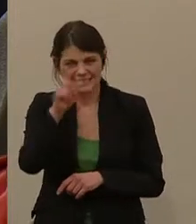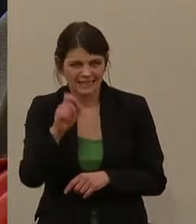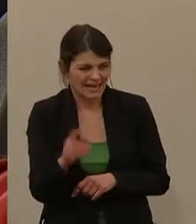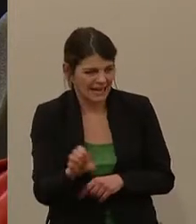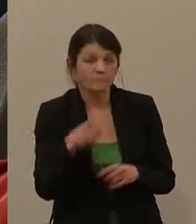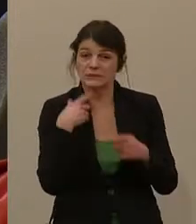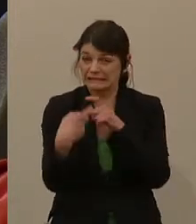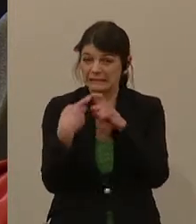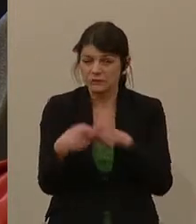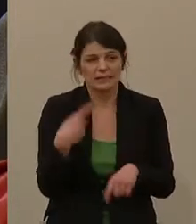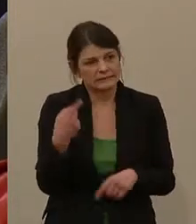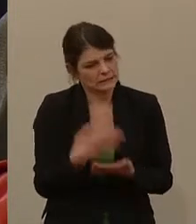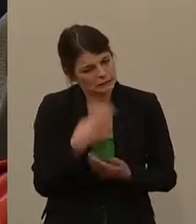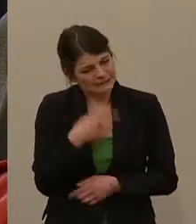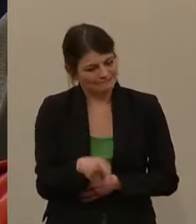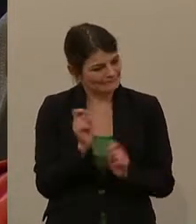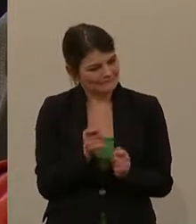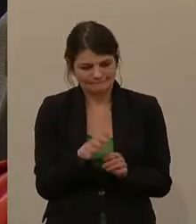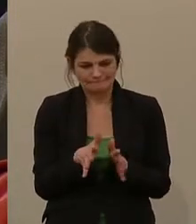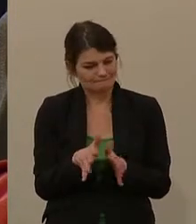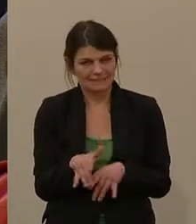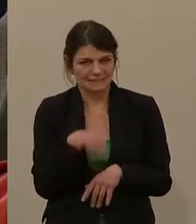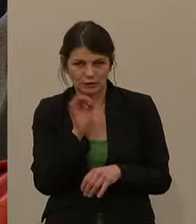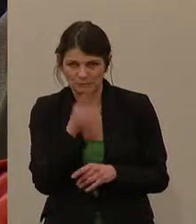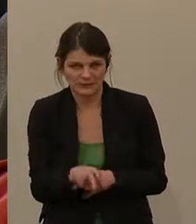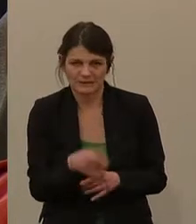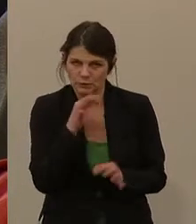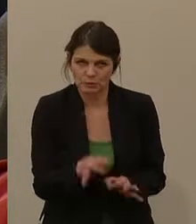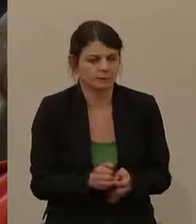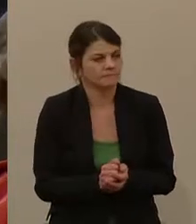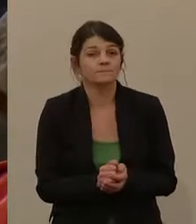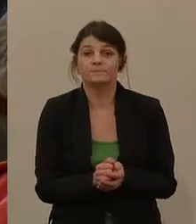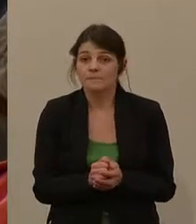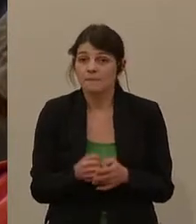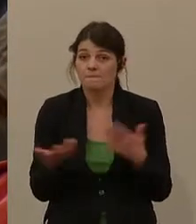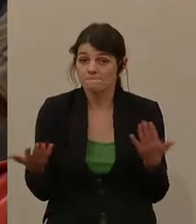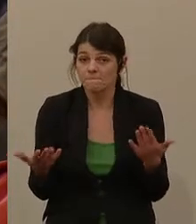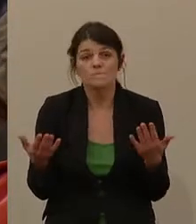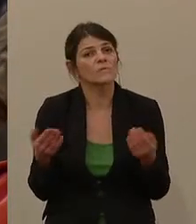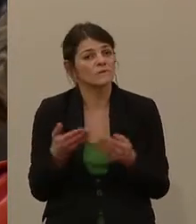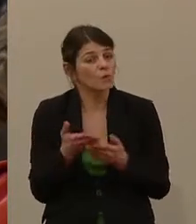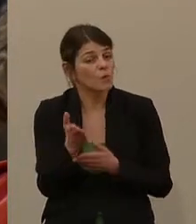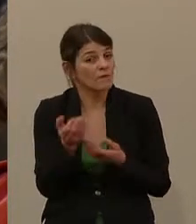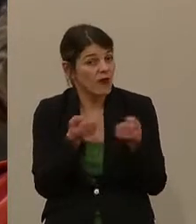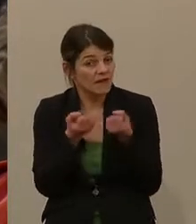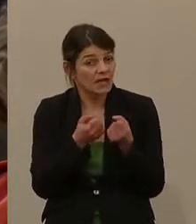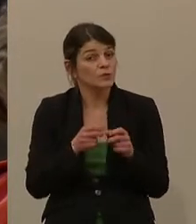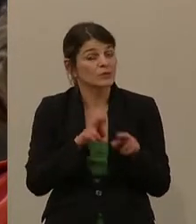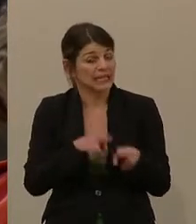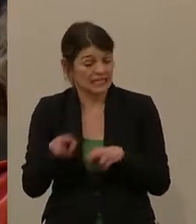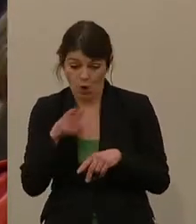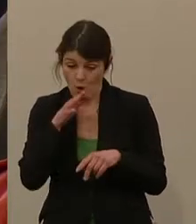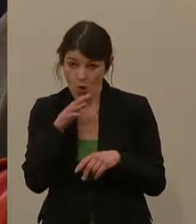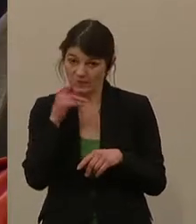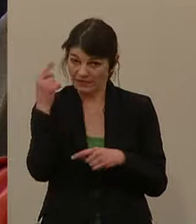da tun sich doch einige Bedenken auf bei diesem Antrag. Zum einen werden aufgrund eines Verwaltungsgerichtshofentscheides